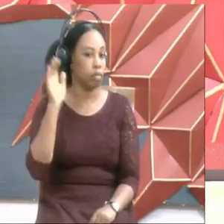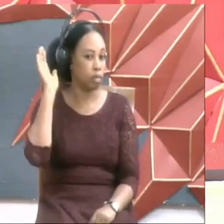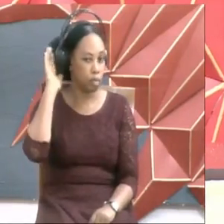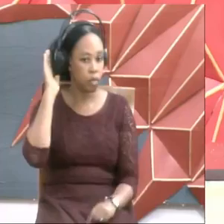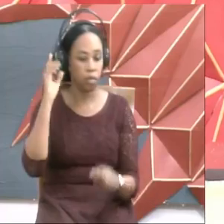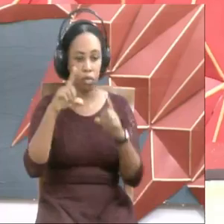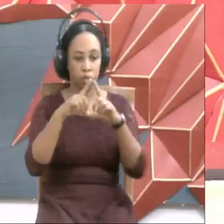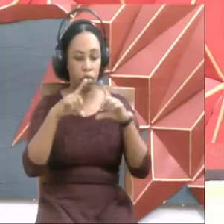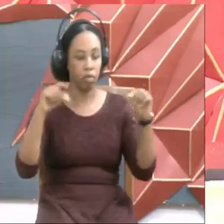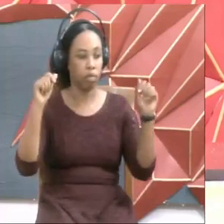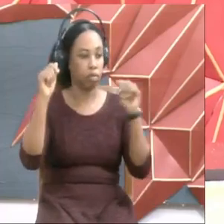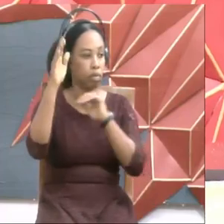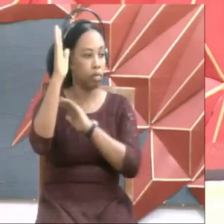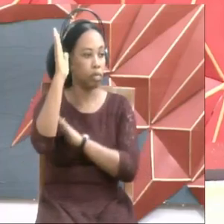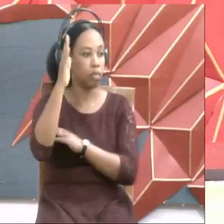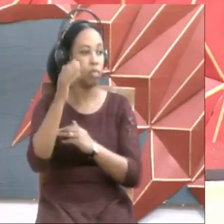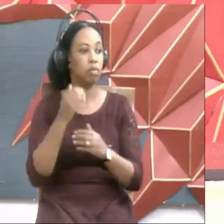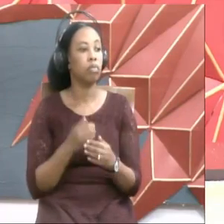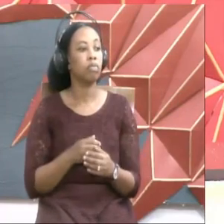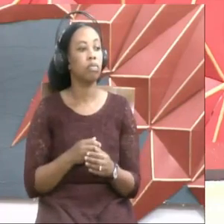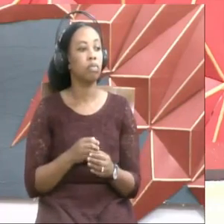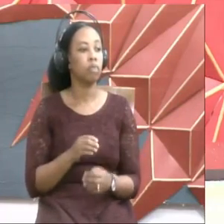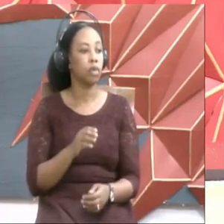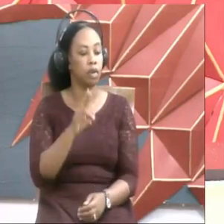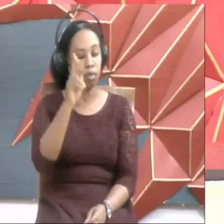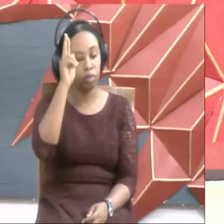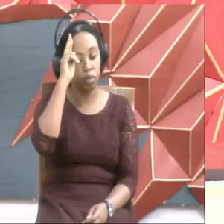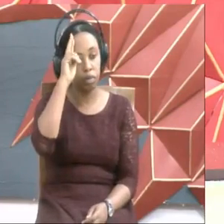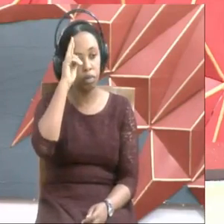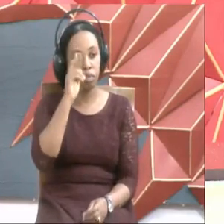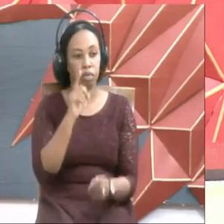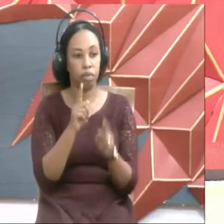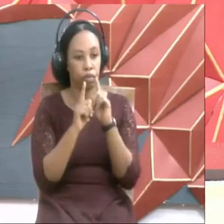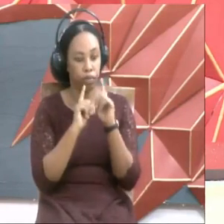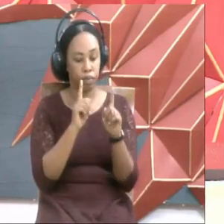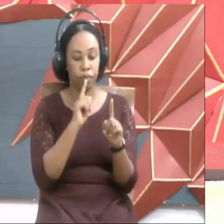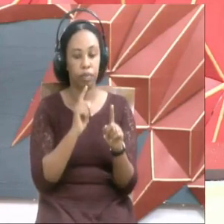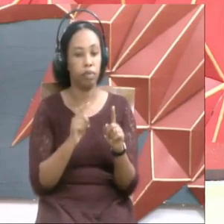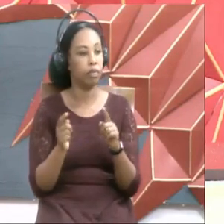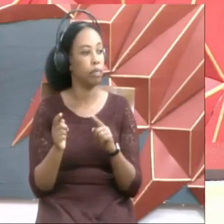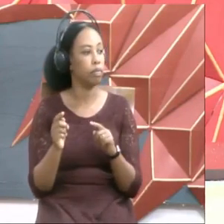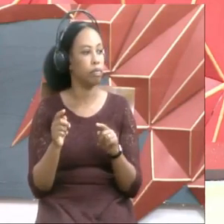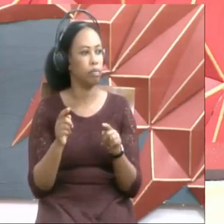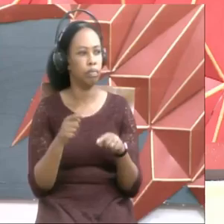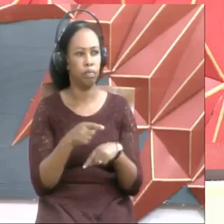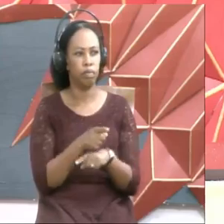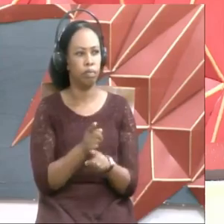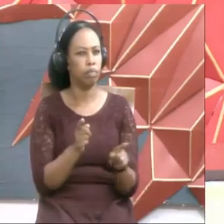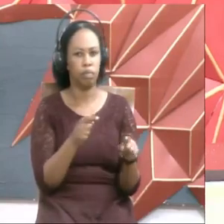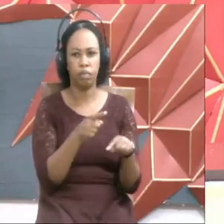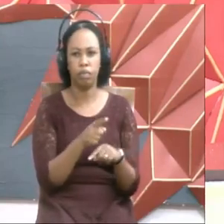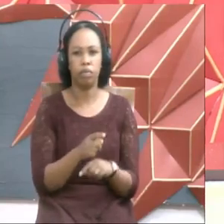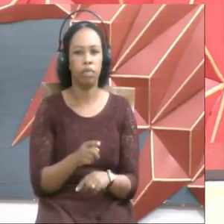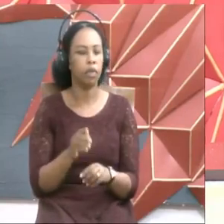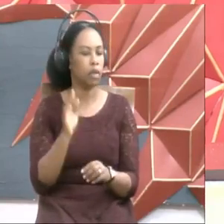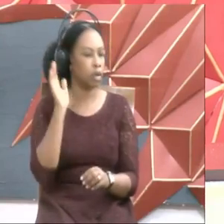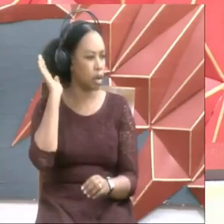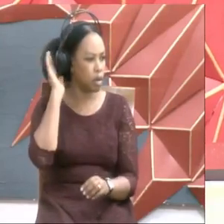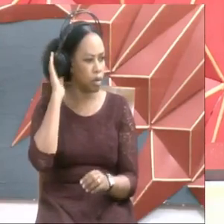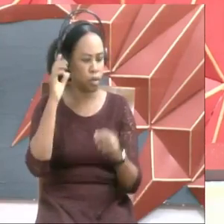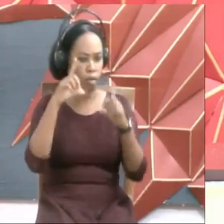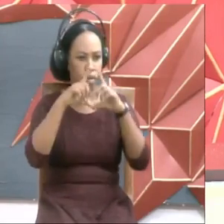y'Imana kandi umenya yuko yabwiye intumwa zati dore abumva amagambo y'Imana